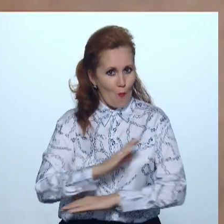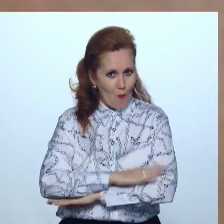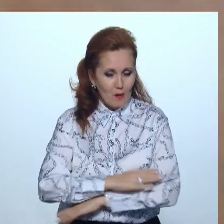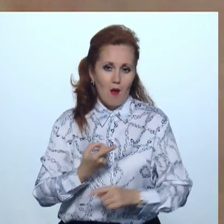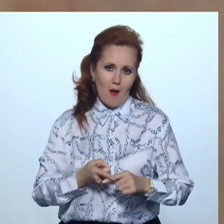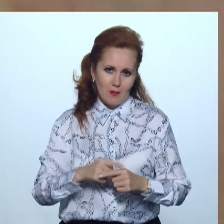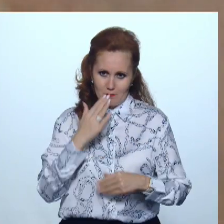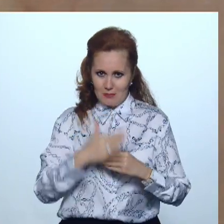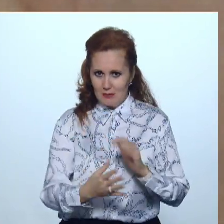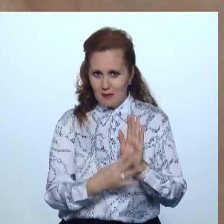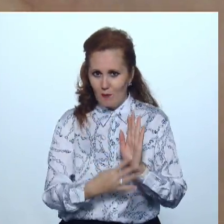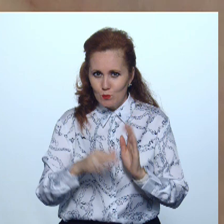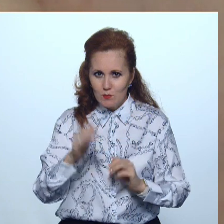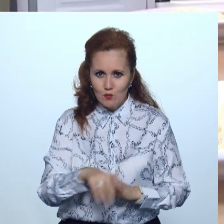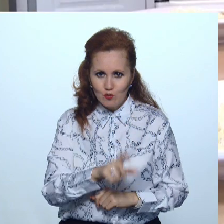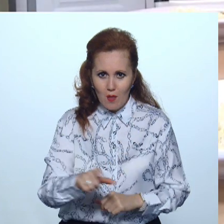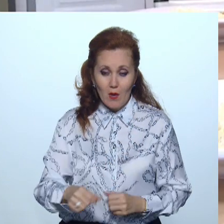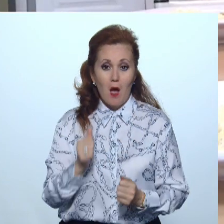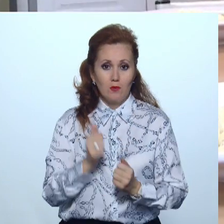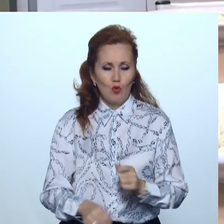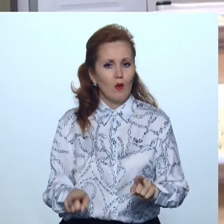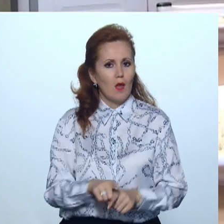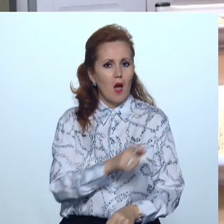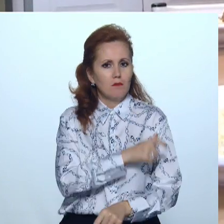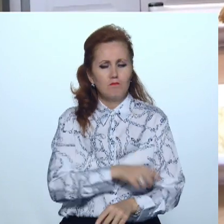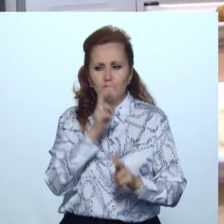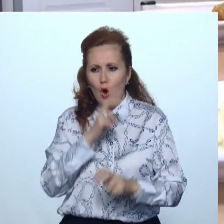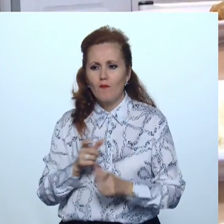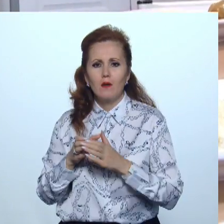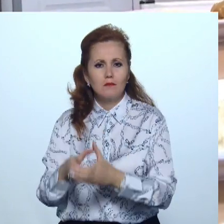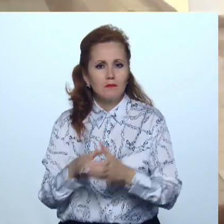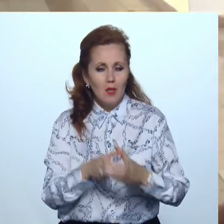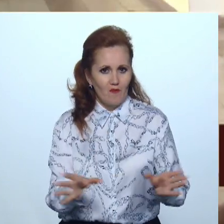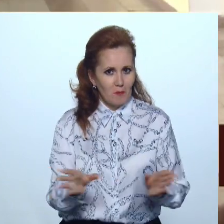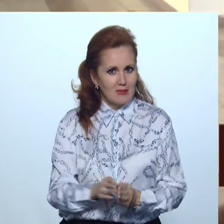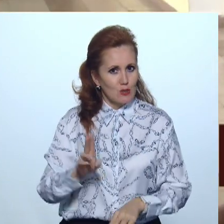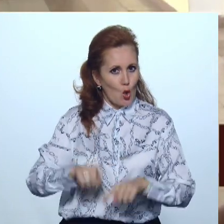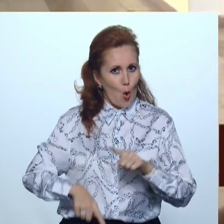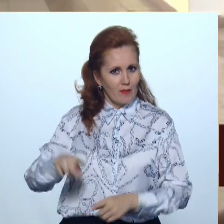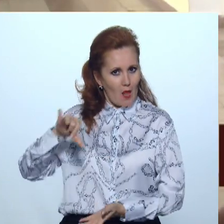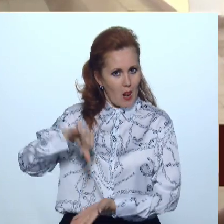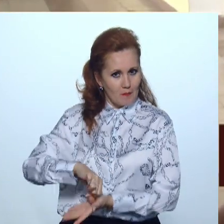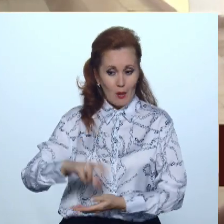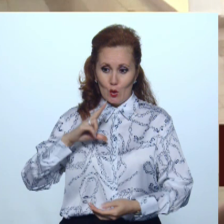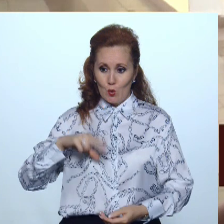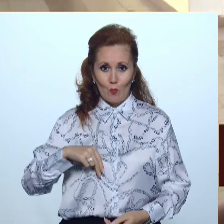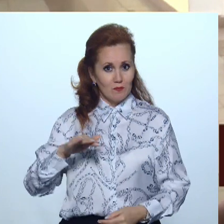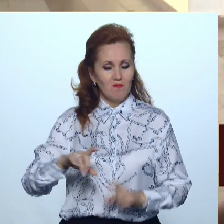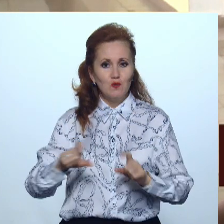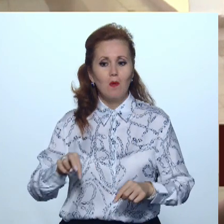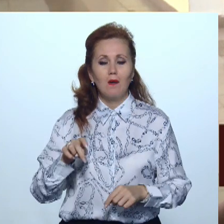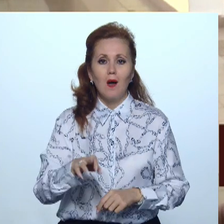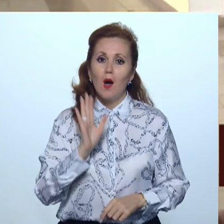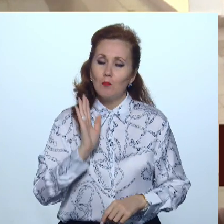почти 90 тысяч человек. Сейчас каждая такая проверка проводится вместе с родителями. Первые дни, когда дочь пошла в школу, было интересно